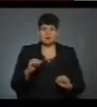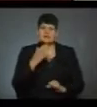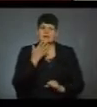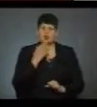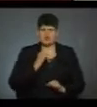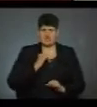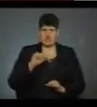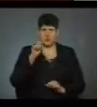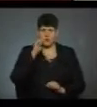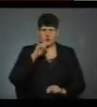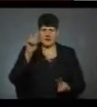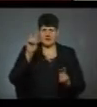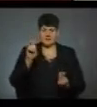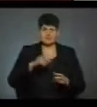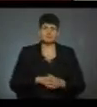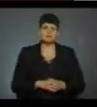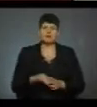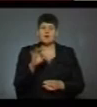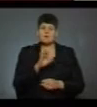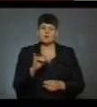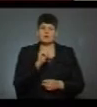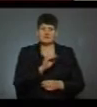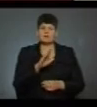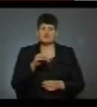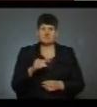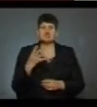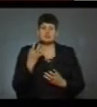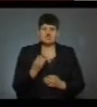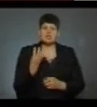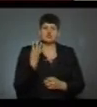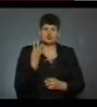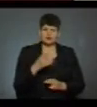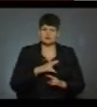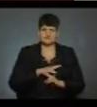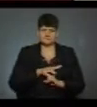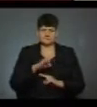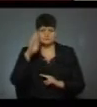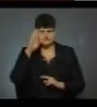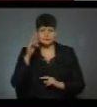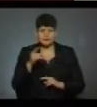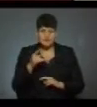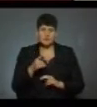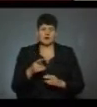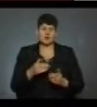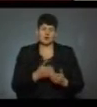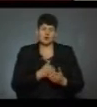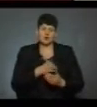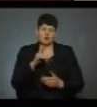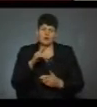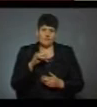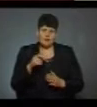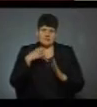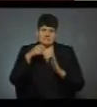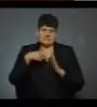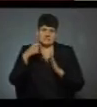герой України. Про Івана Вітишина та ще 4 загиблих кіборгів з Тернопільщини добровольці Сергій Коновал і Михайло Ухман